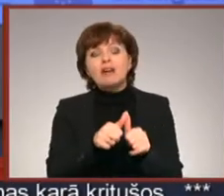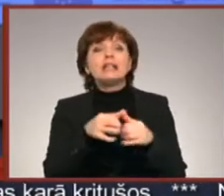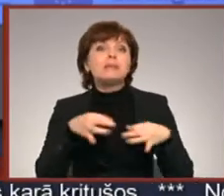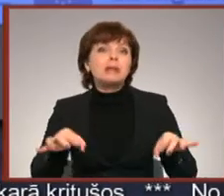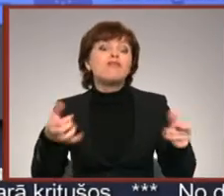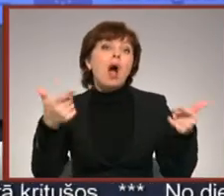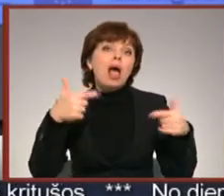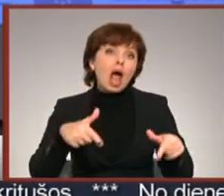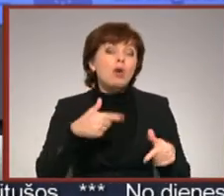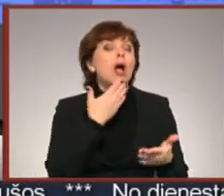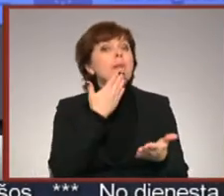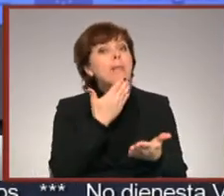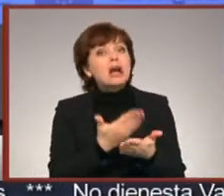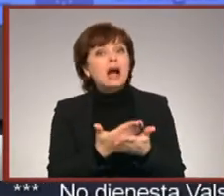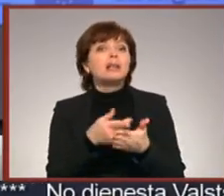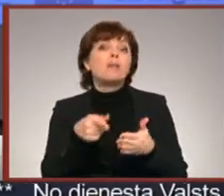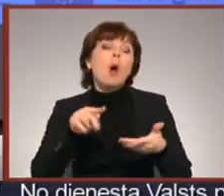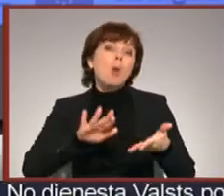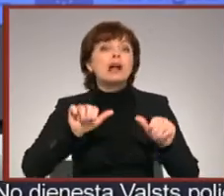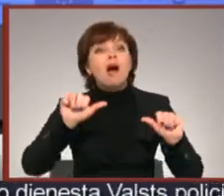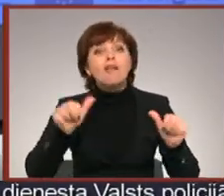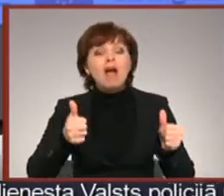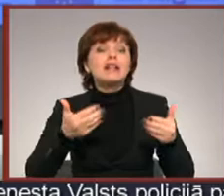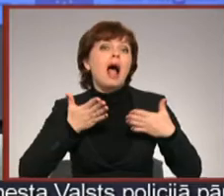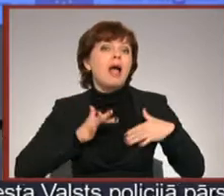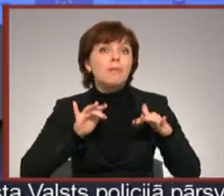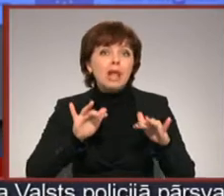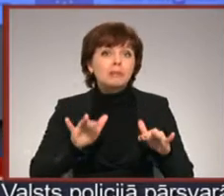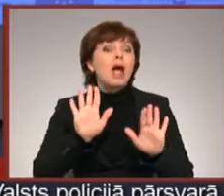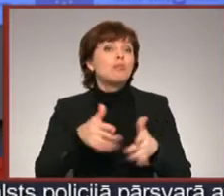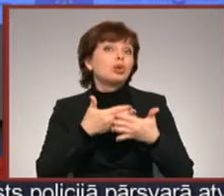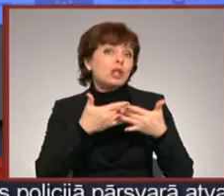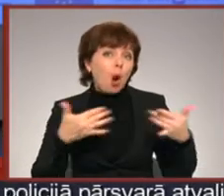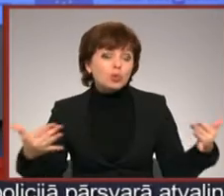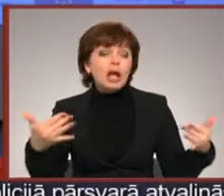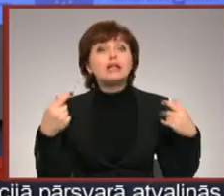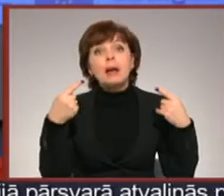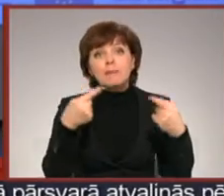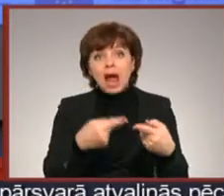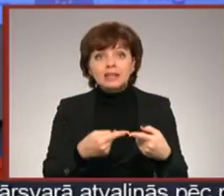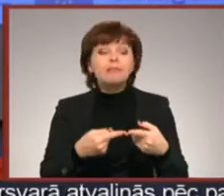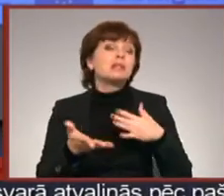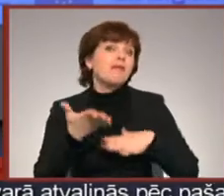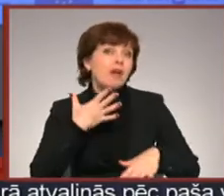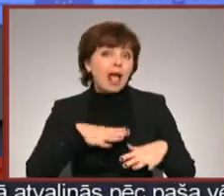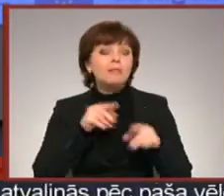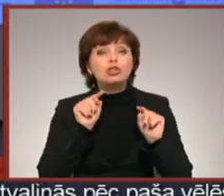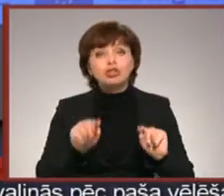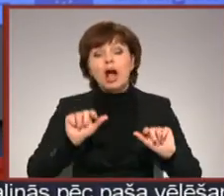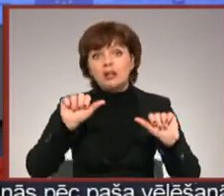dažādiem veidiem parādīt, ka labdarība var būt ļoti interesanta un ļoti daudzveidīga, ka viņa var būt mērķtiecīga. Un tad mēs vēlamies šādā